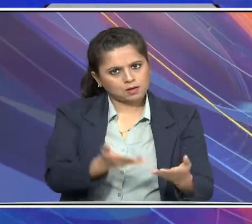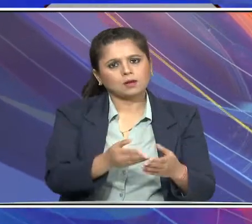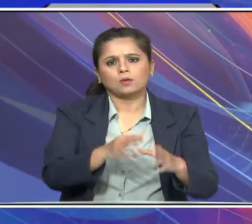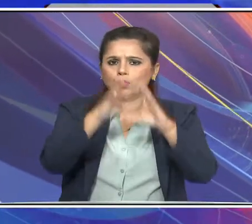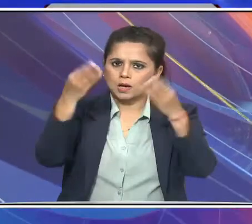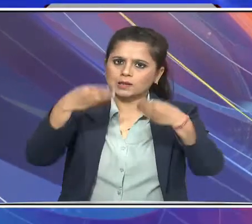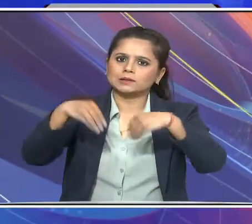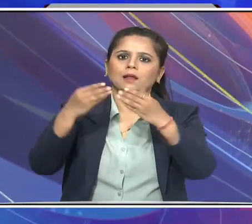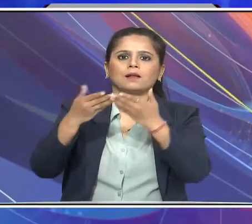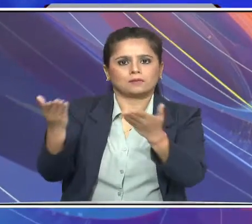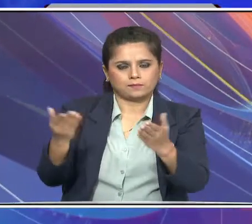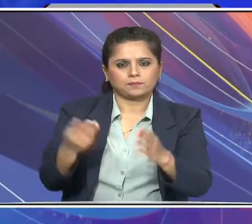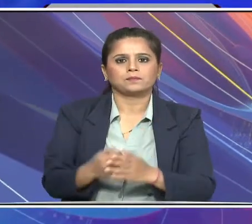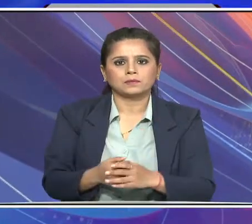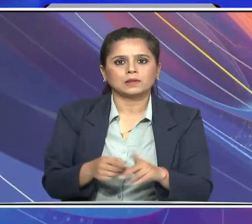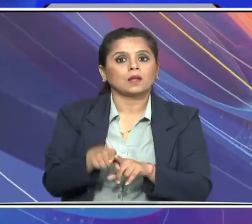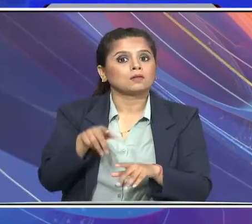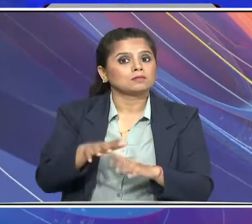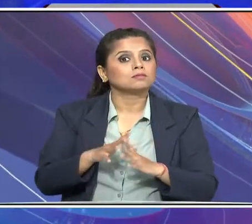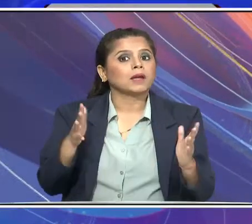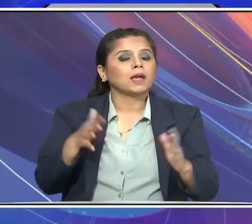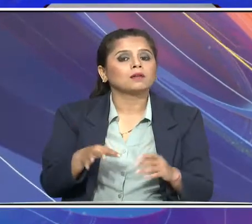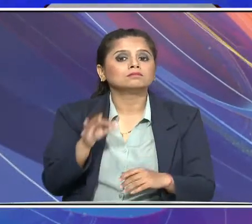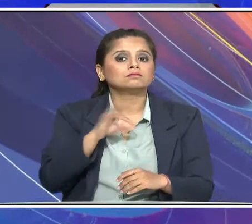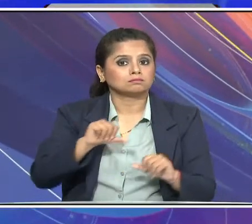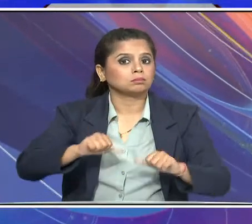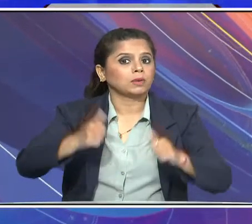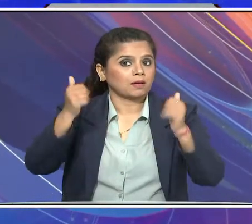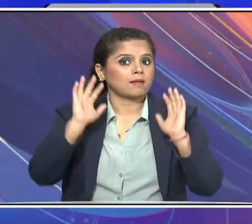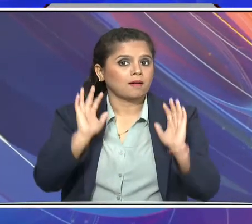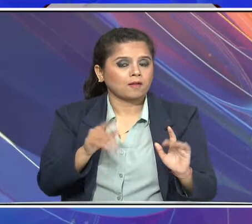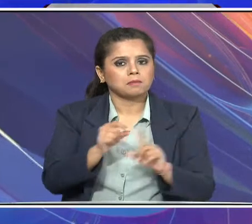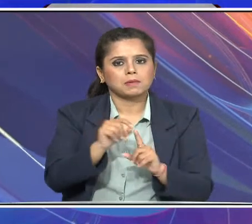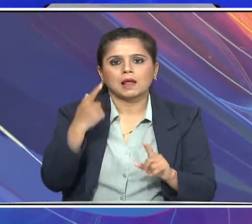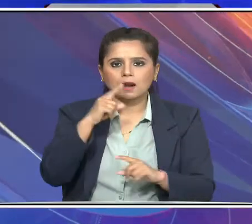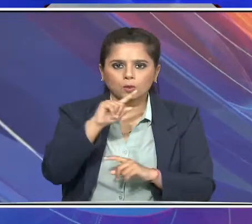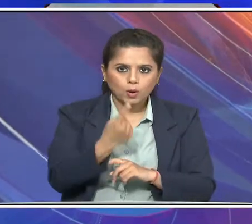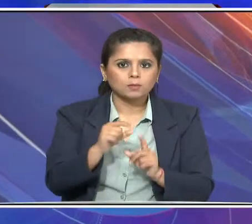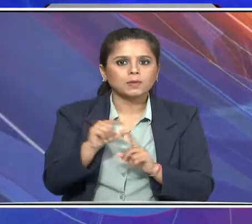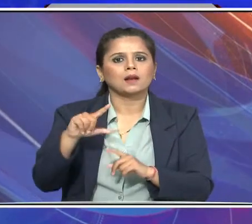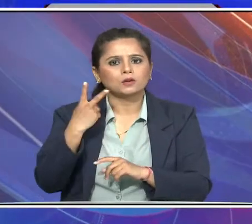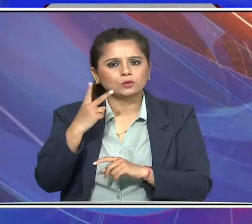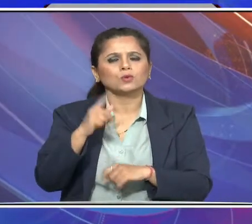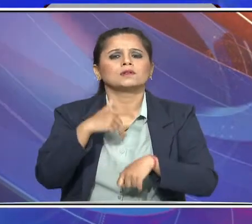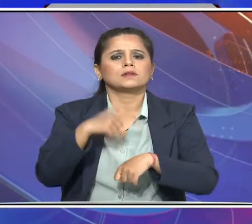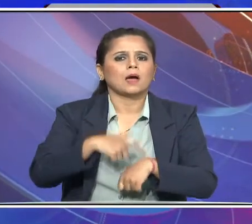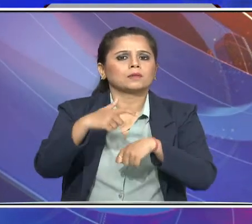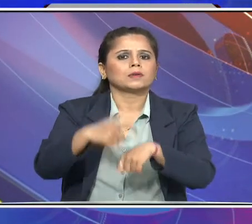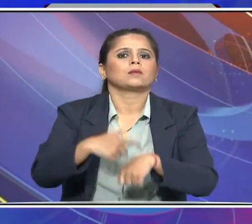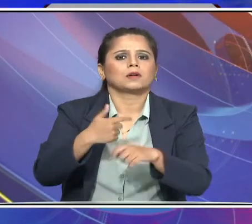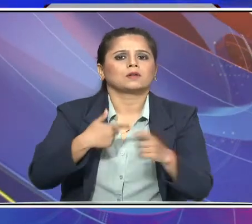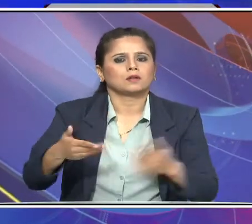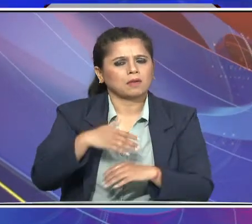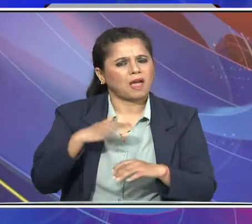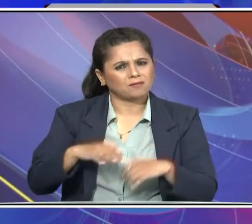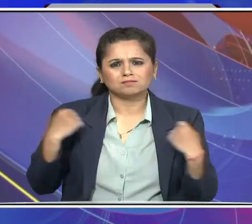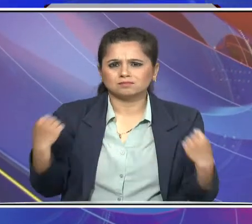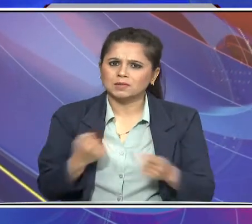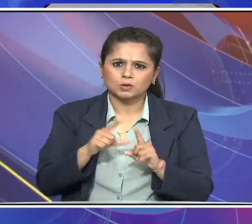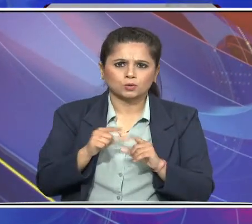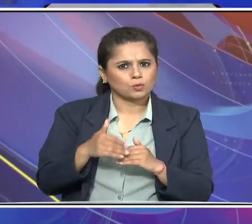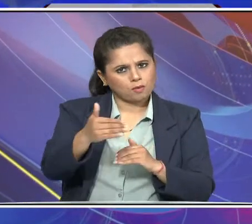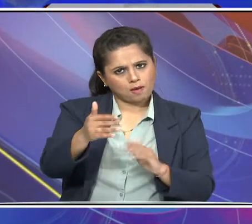में बची तो उसमें भी बहुत अच्छे सफलता मिली है पल दोनों स्कीम में समय-समय पर हम एक्शन करते जा रहा